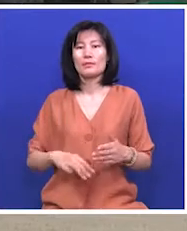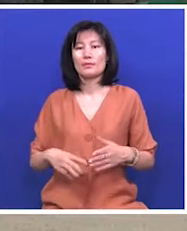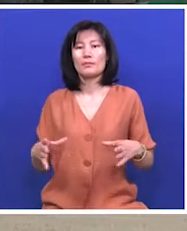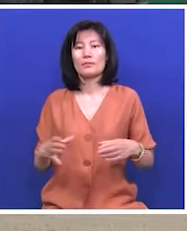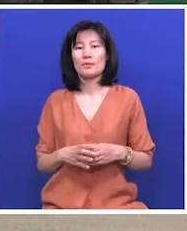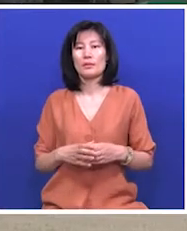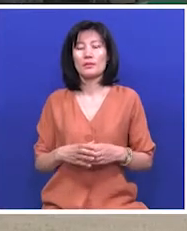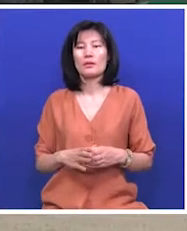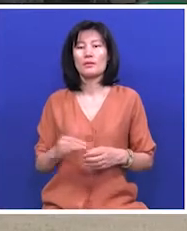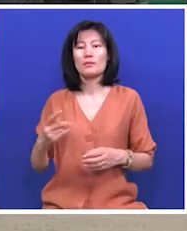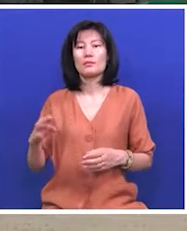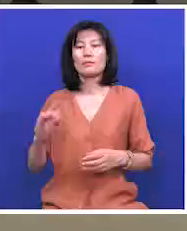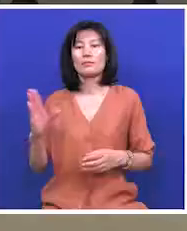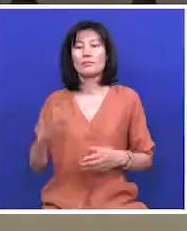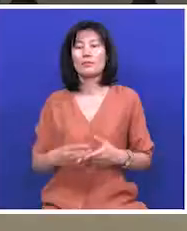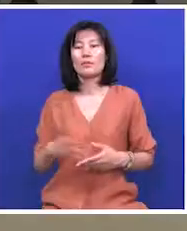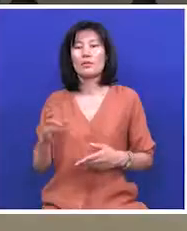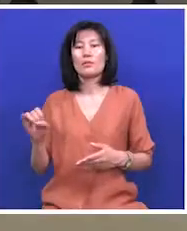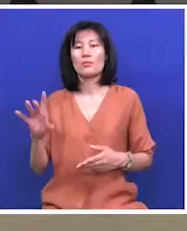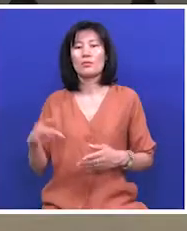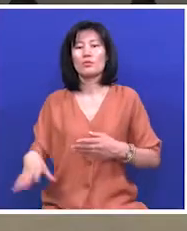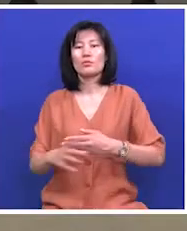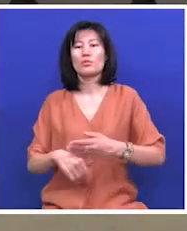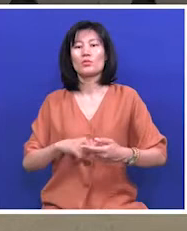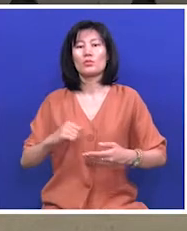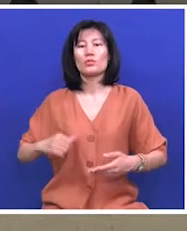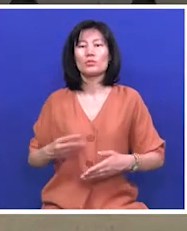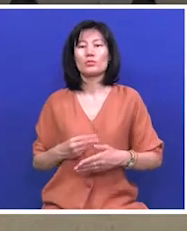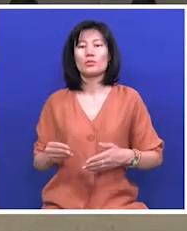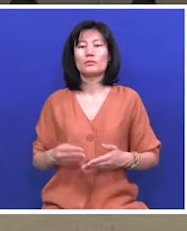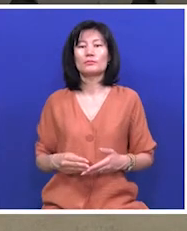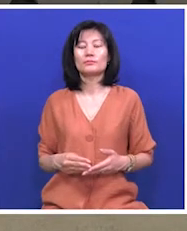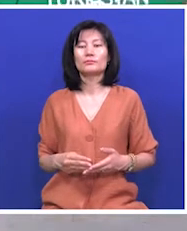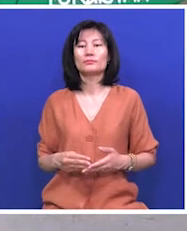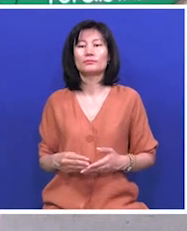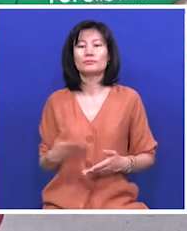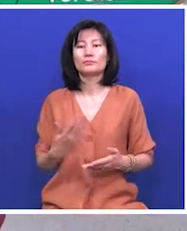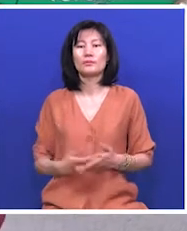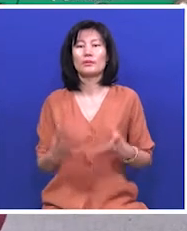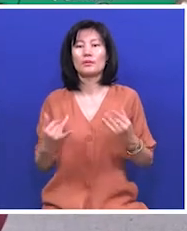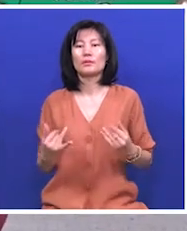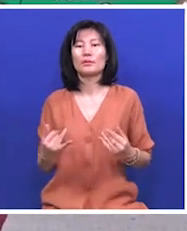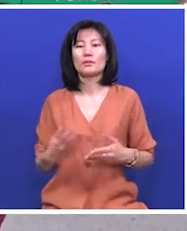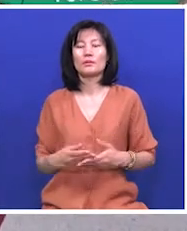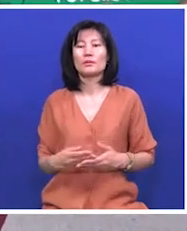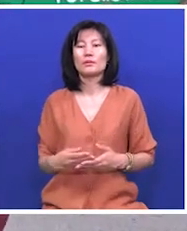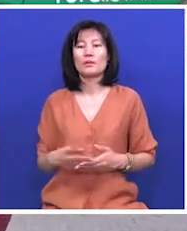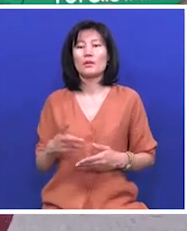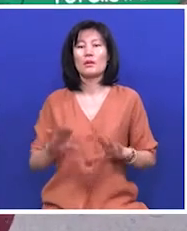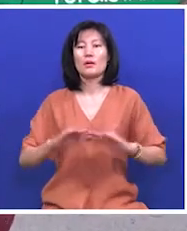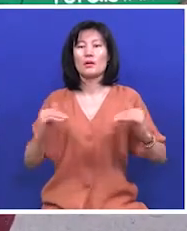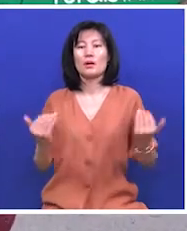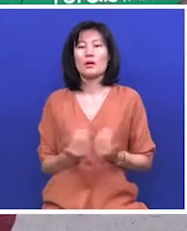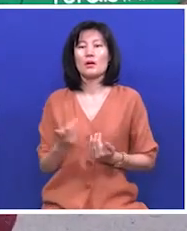шығынды мекеме құрылтайшысы Тәңірбергенов Рахым Көлбайұлы толығымен өз көтермек. Мынау қазір біліп отырсыздар